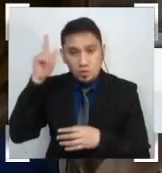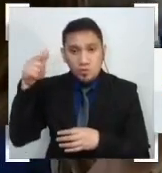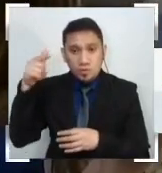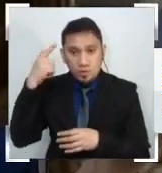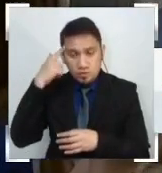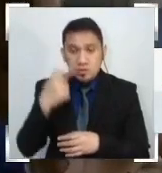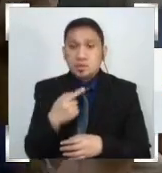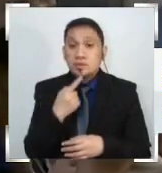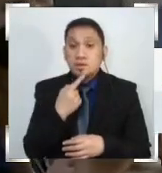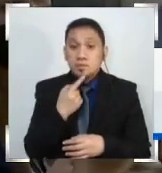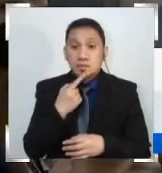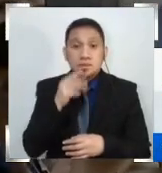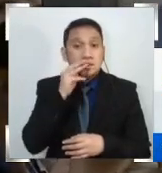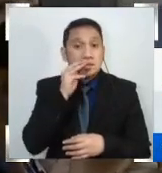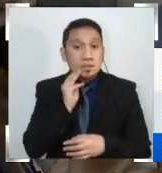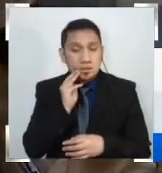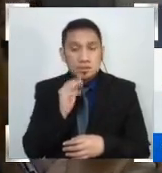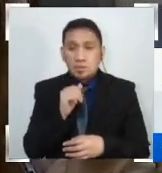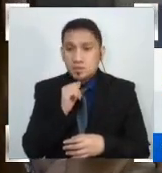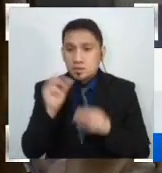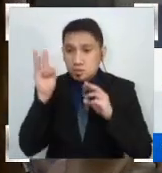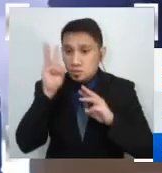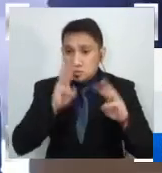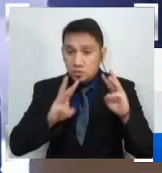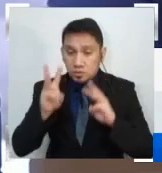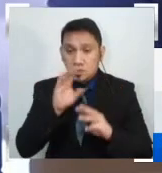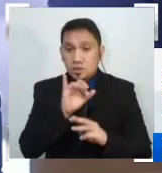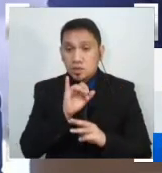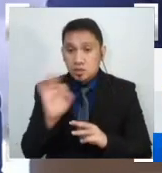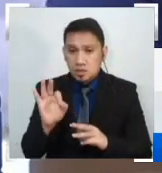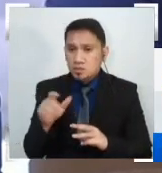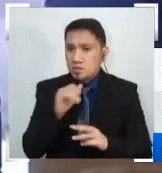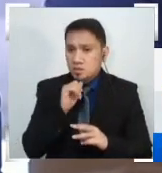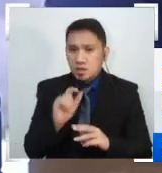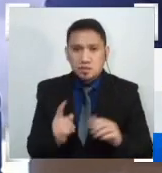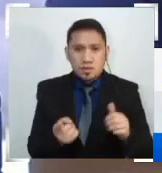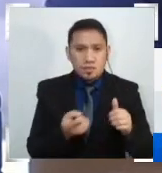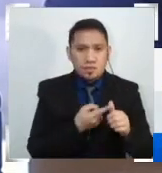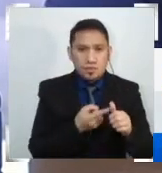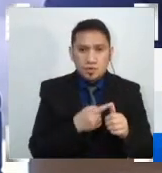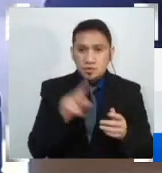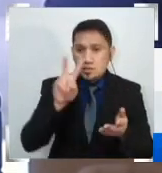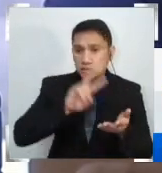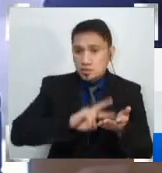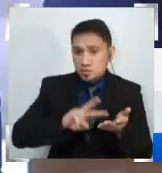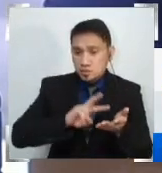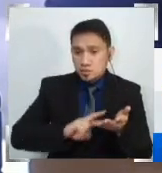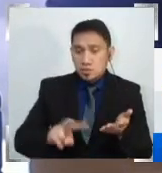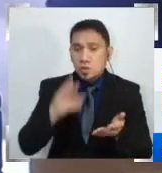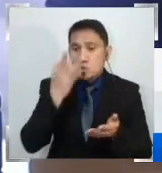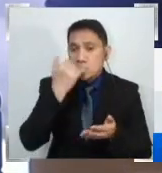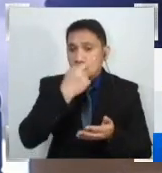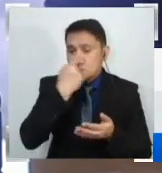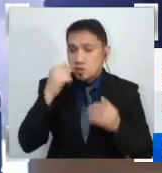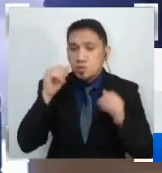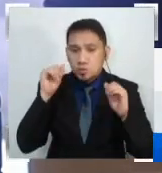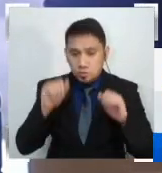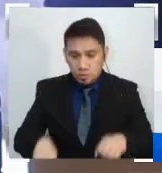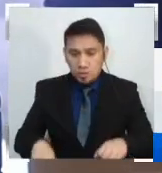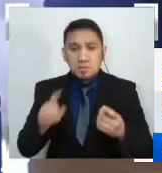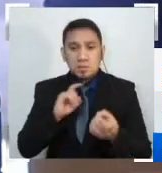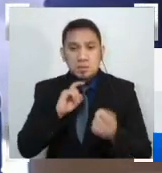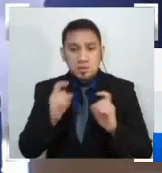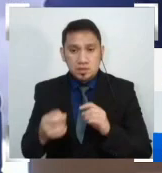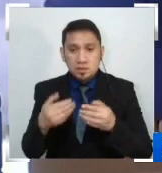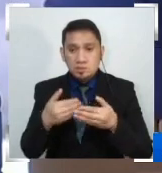na hindi raw siya nababahala kung hindi nangunguna sa surveys dahil marami pa raw ang pwedeng magbago-bago ang eleksyon. Sinagot